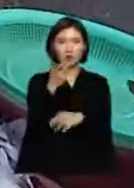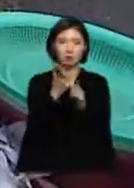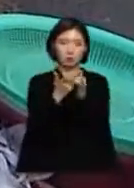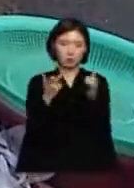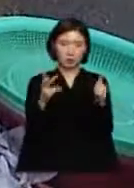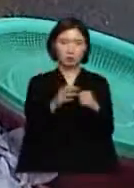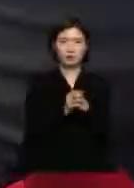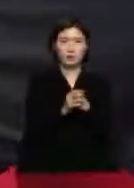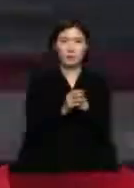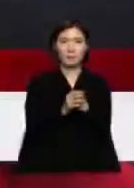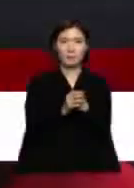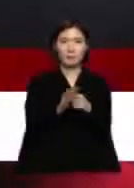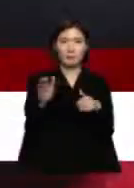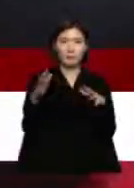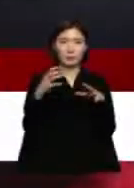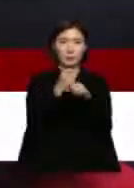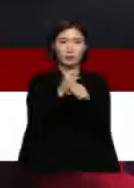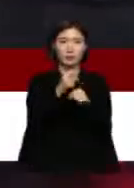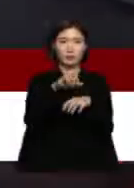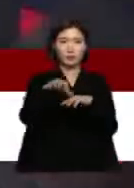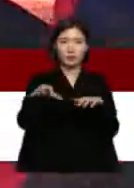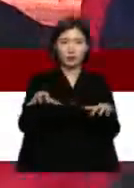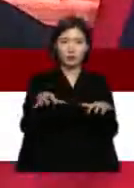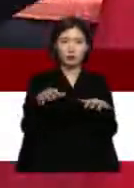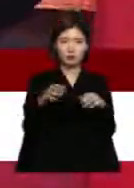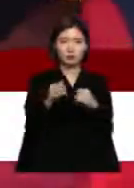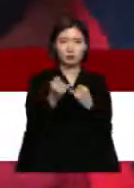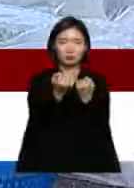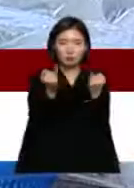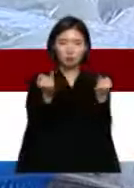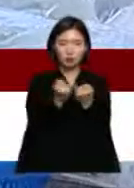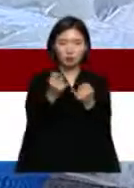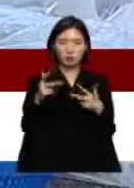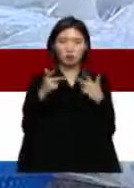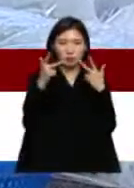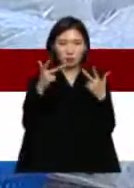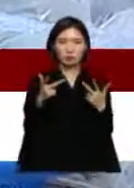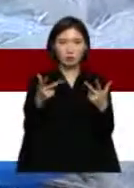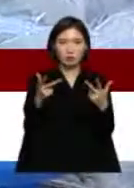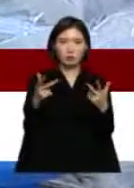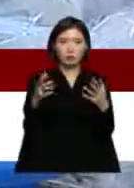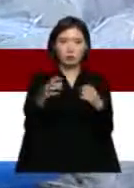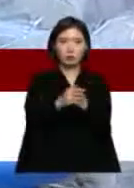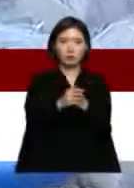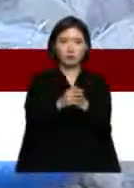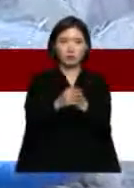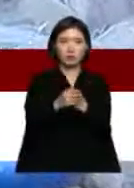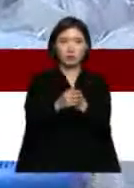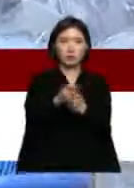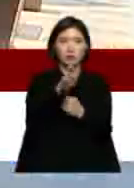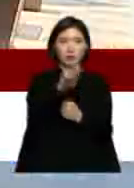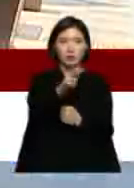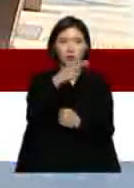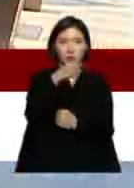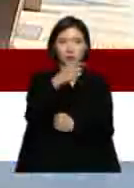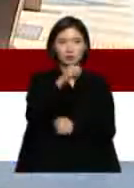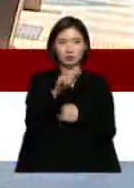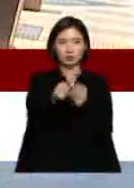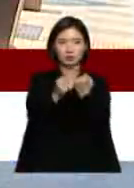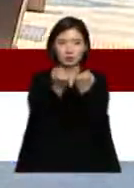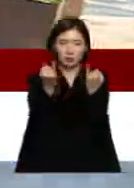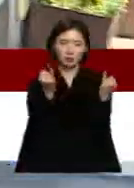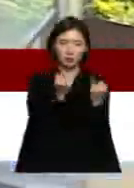17명입니다. 모두 마을의 부녀회와 자원봉사 활동을 통해 만나 며느리 봉사단을 만들었습니다.